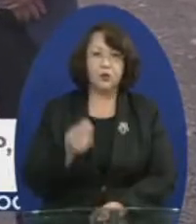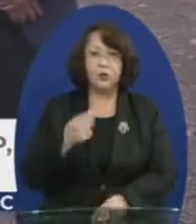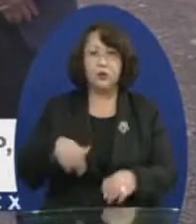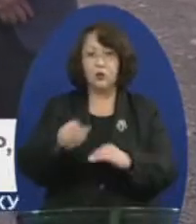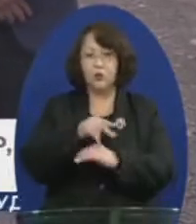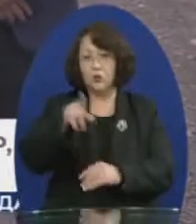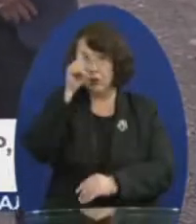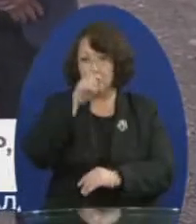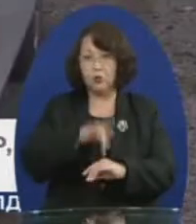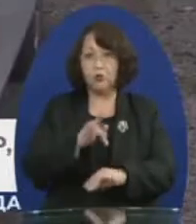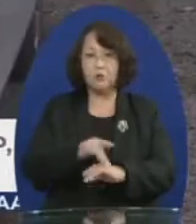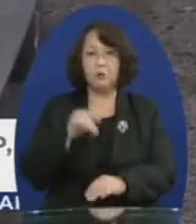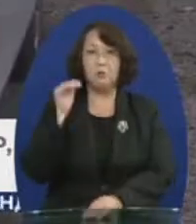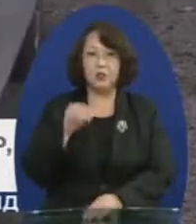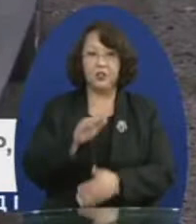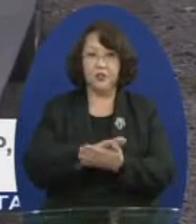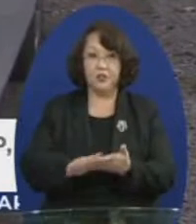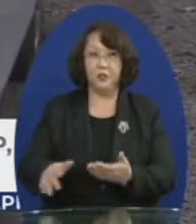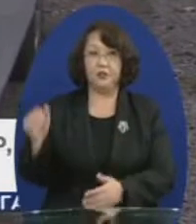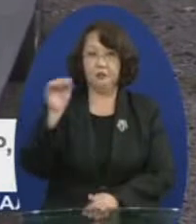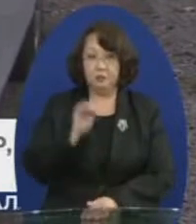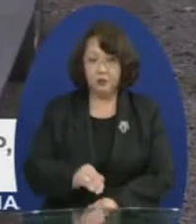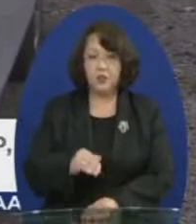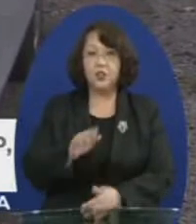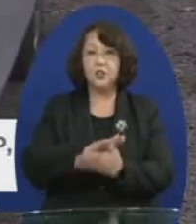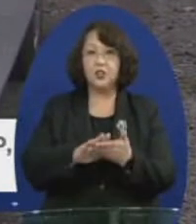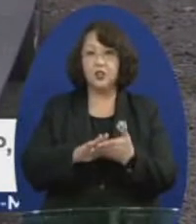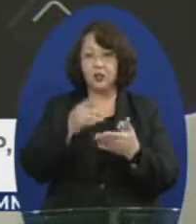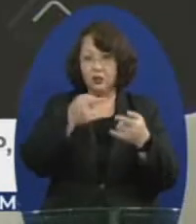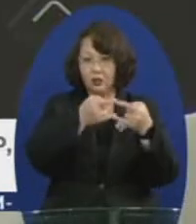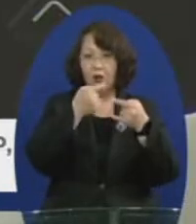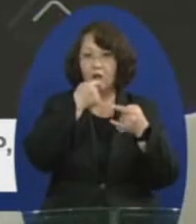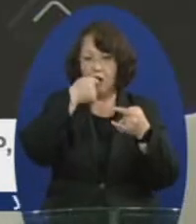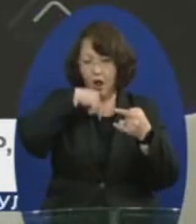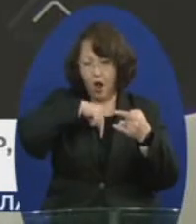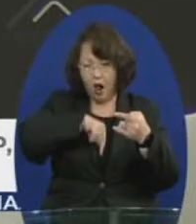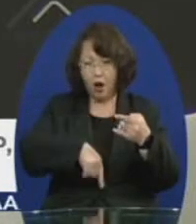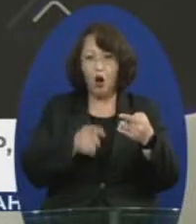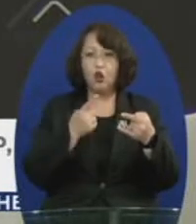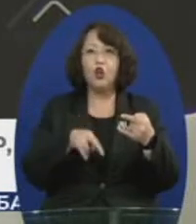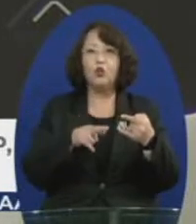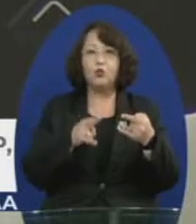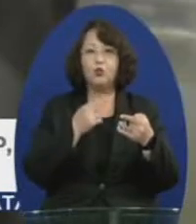Чингэлтэй дүүргийн эрүүл мэндийн төв автомашина шинжилж орчин үеийн дурангийн аппараттай болсон юм.